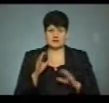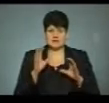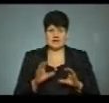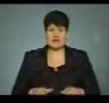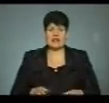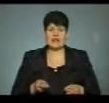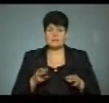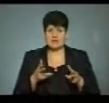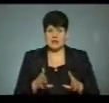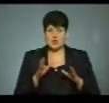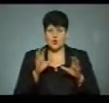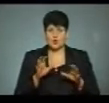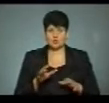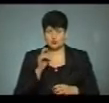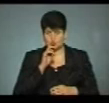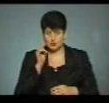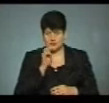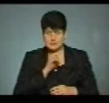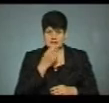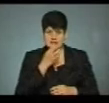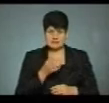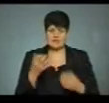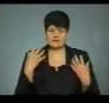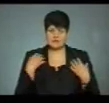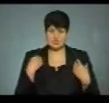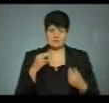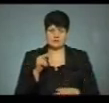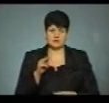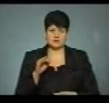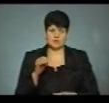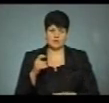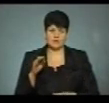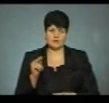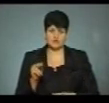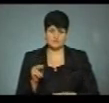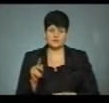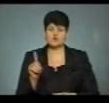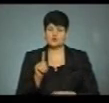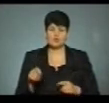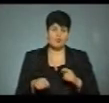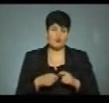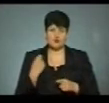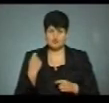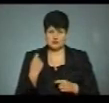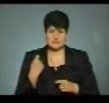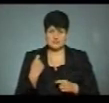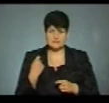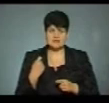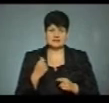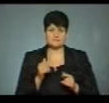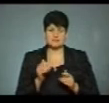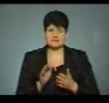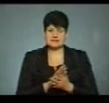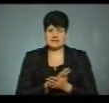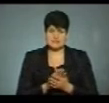України, повідомив начальник відділу ювенальної превенції Нацполіції області Петро Тихович. Щодо порушення санітарних правил та норм